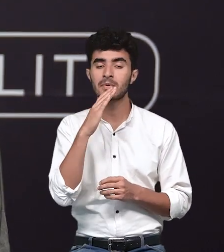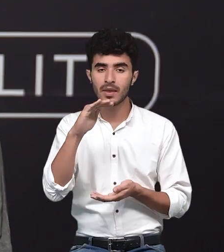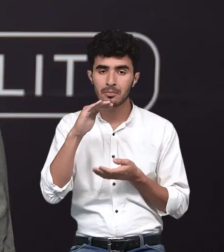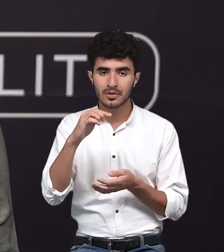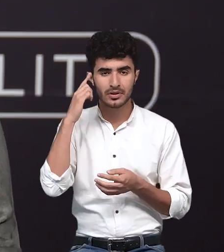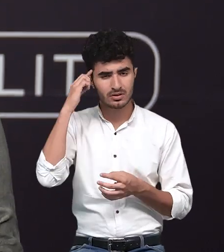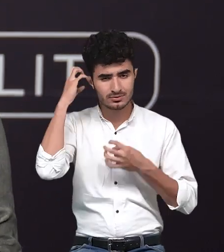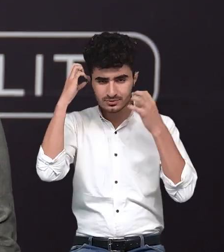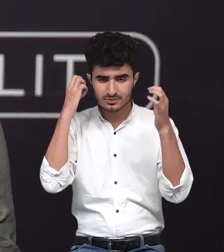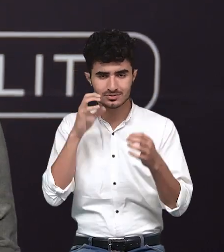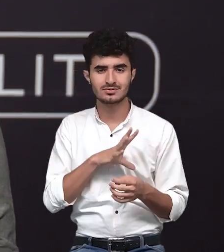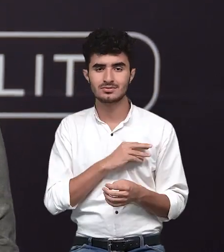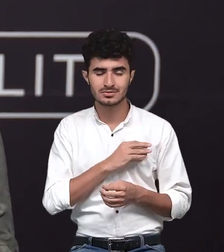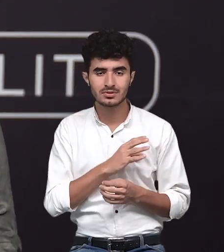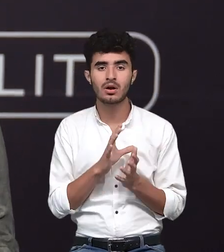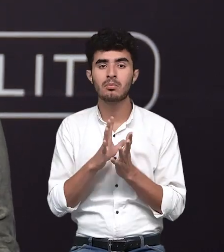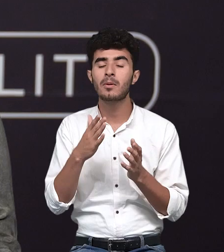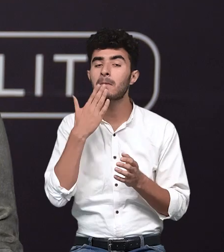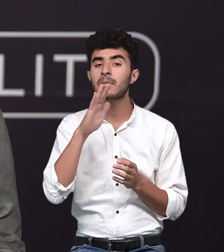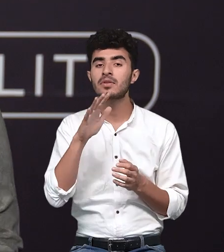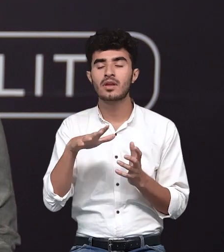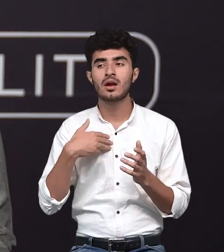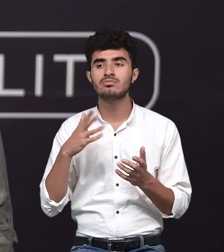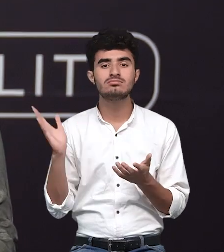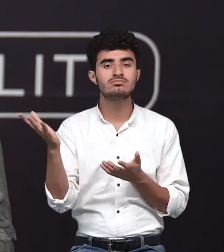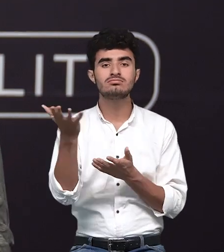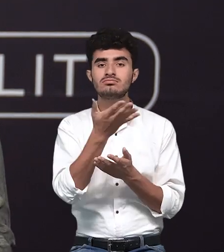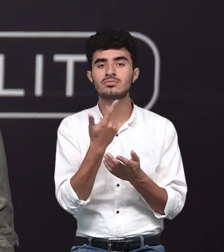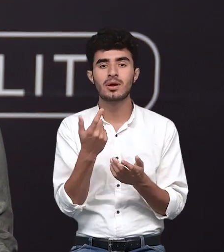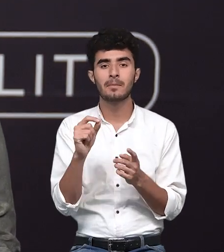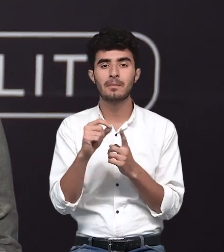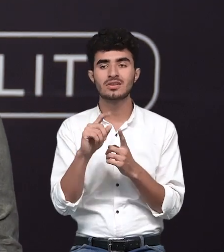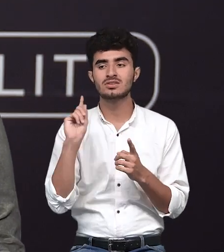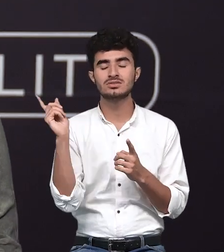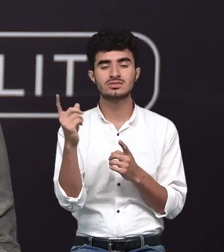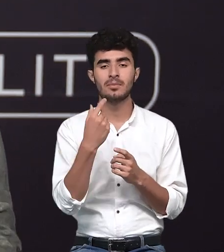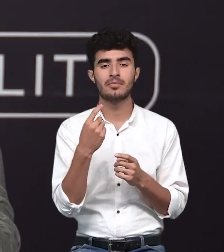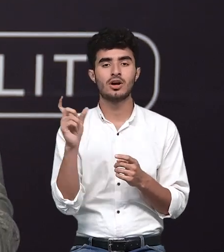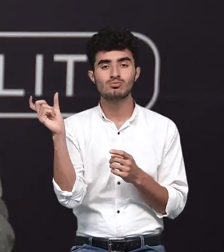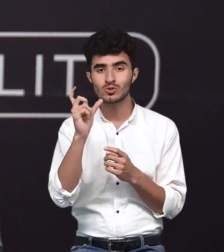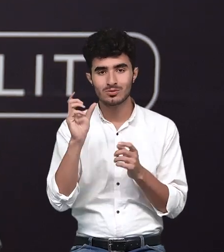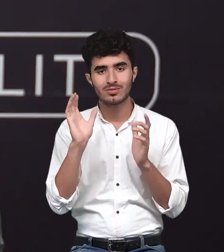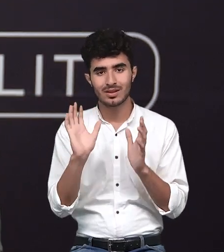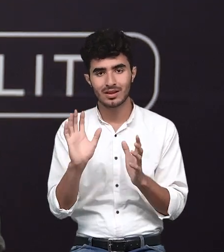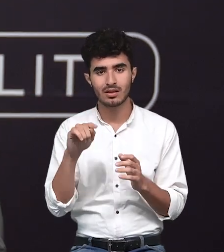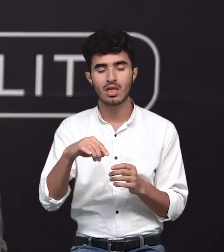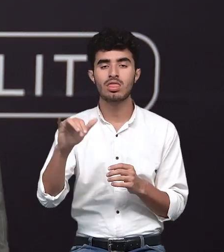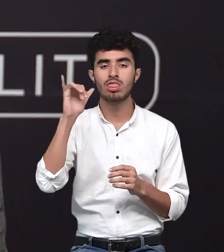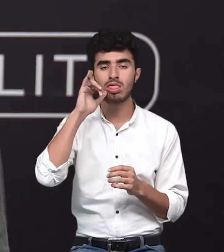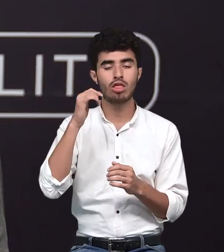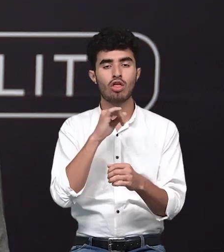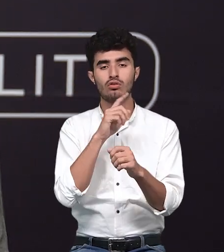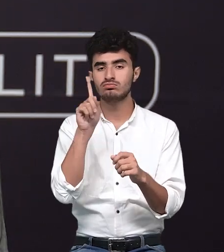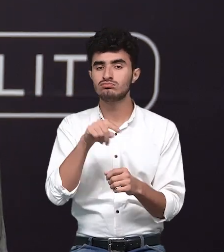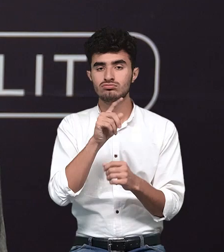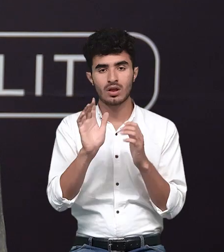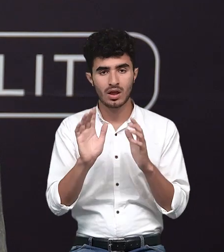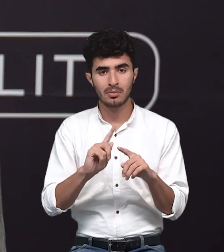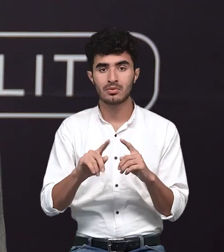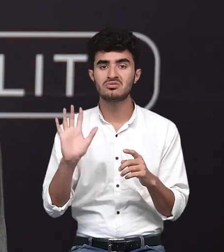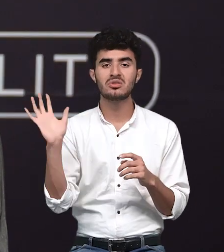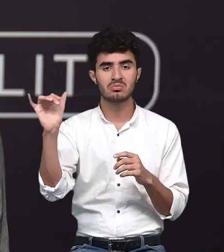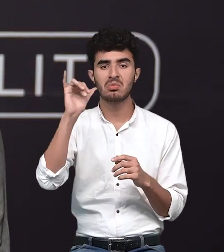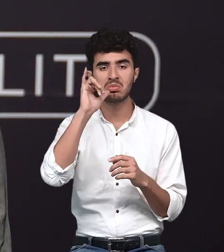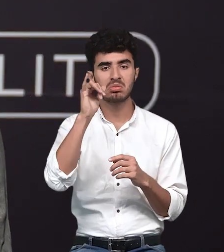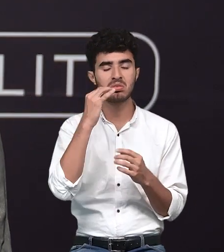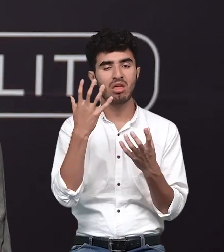पे ये कहा जाता है कि पाकिस्तान एक मुस्लिम स्टेट है, यहाँ अल्कोहल हराम है, हालांकि अल्कोहल बहुत बड़ा इशू है यहाँ पे।